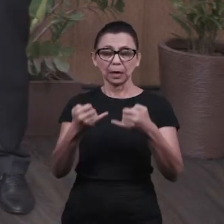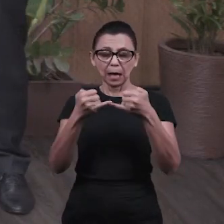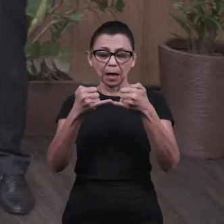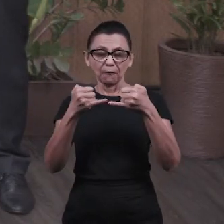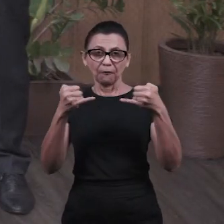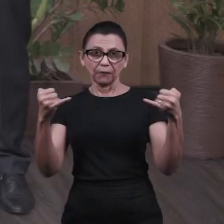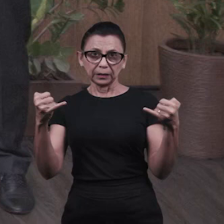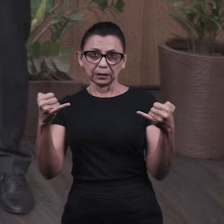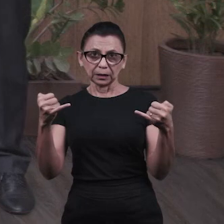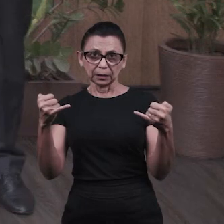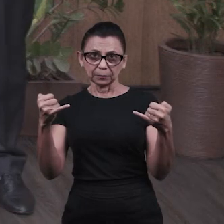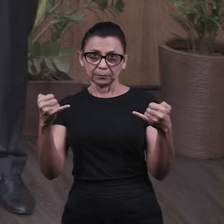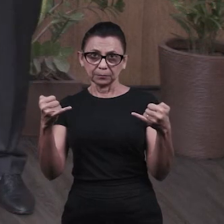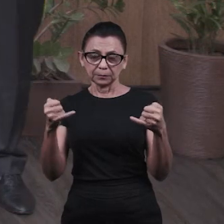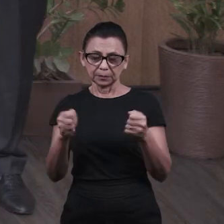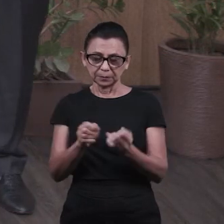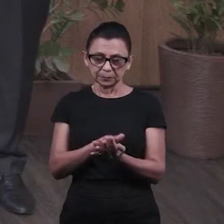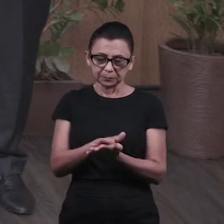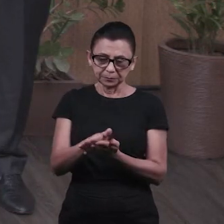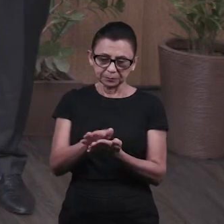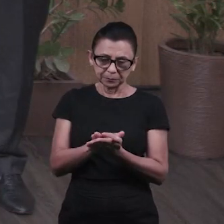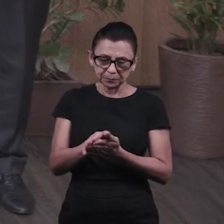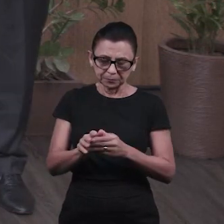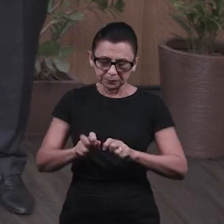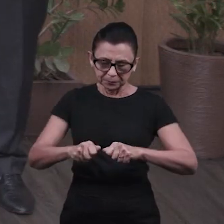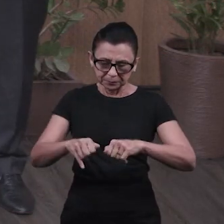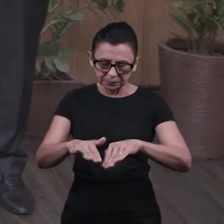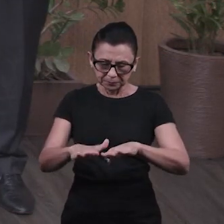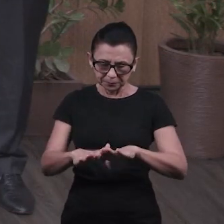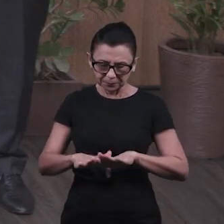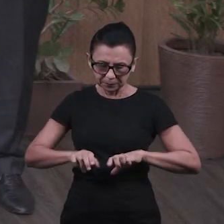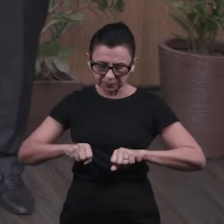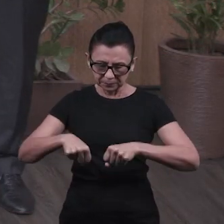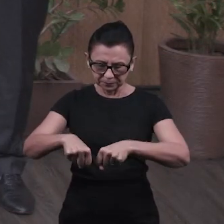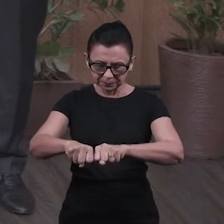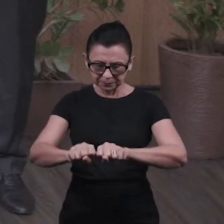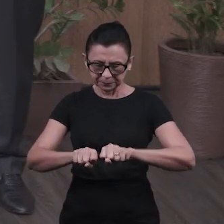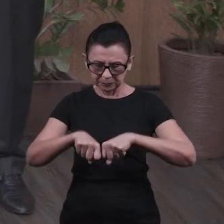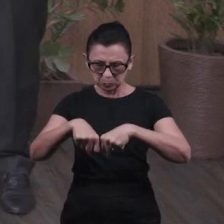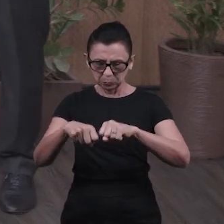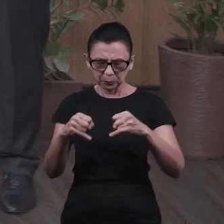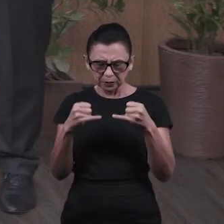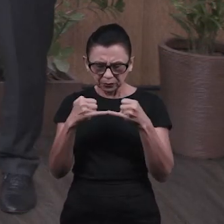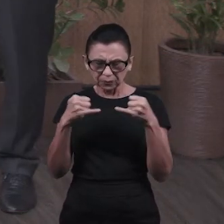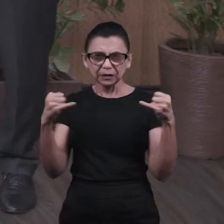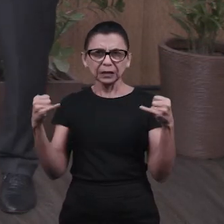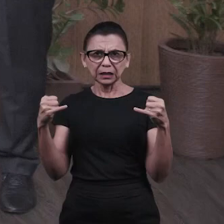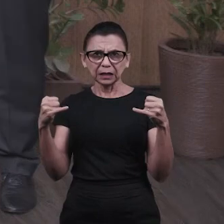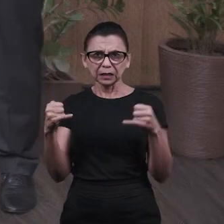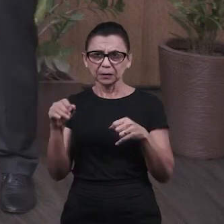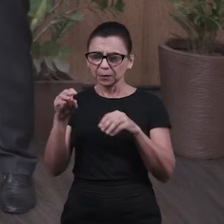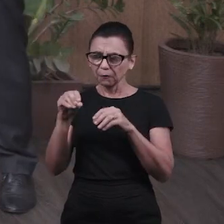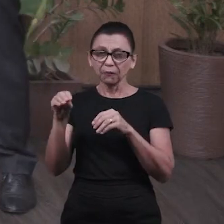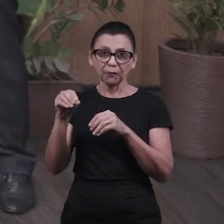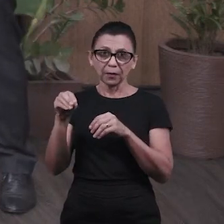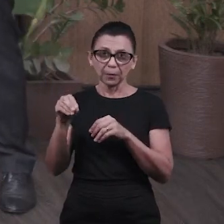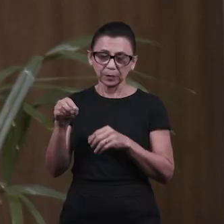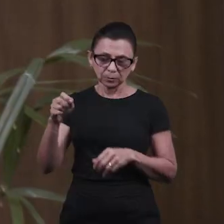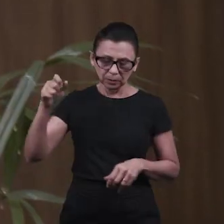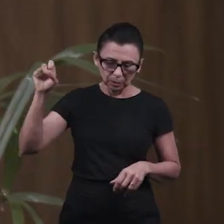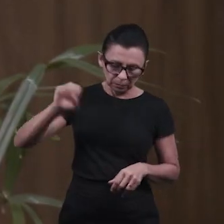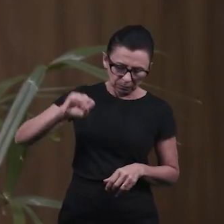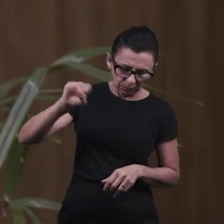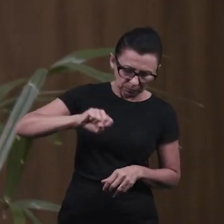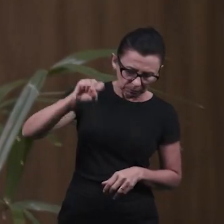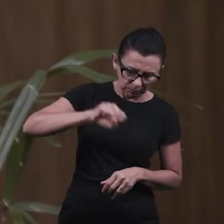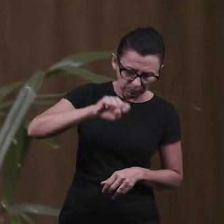raison, Dieu, il utilise cette figure dans diverses parties de la Bible. Et avec quel